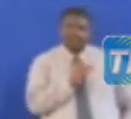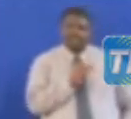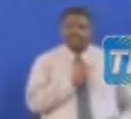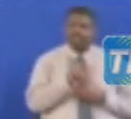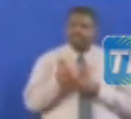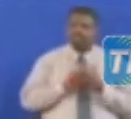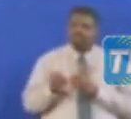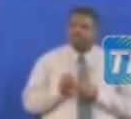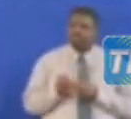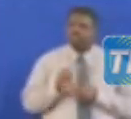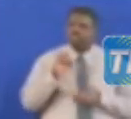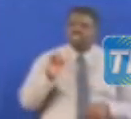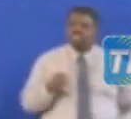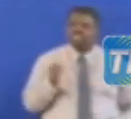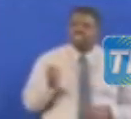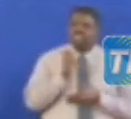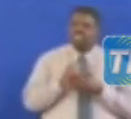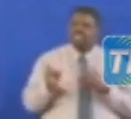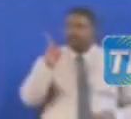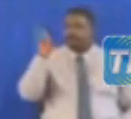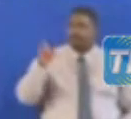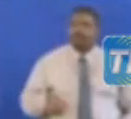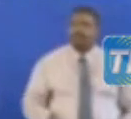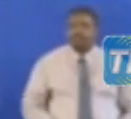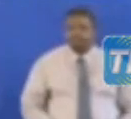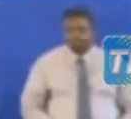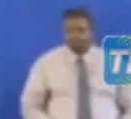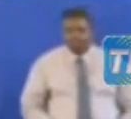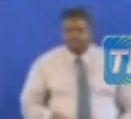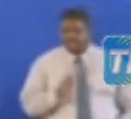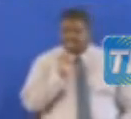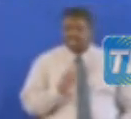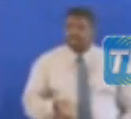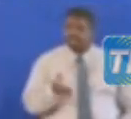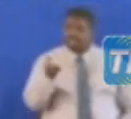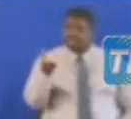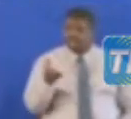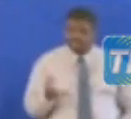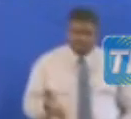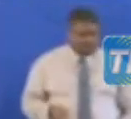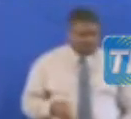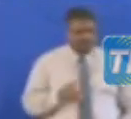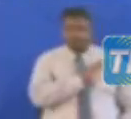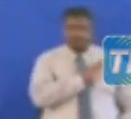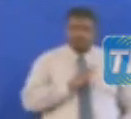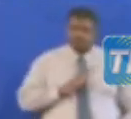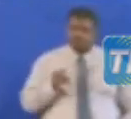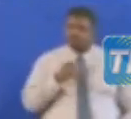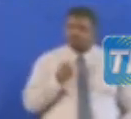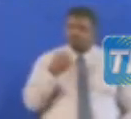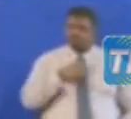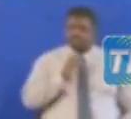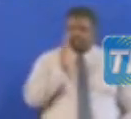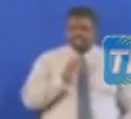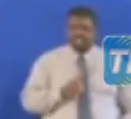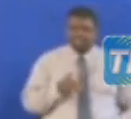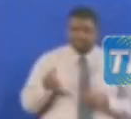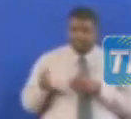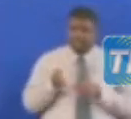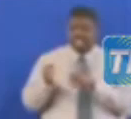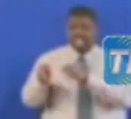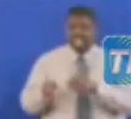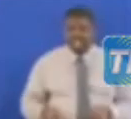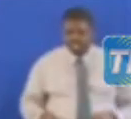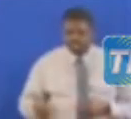katika halmashauri ya jiji la Dar es Salaam. Mheshimiwa Spika, kwa upande wa bodi ya mikopo ya serikali za mitaa,